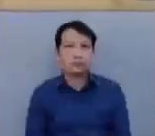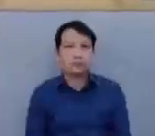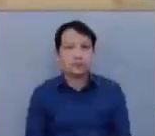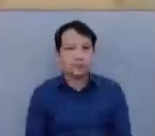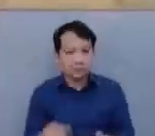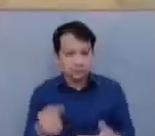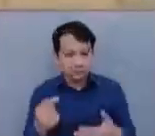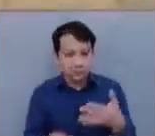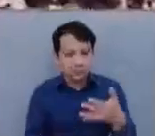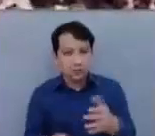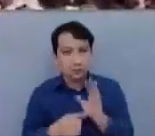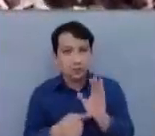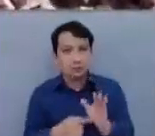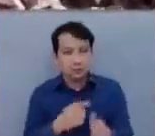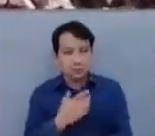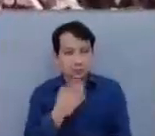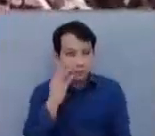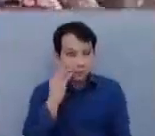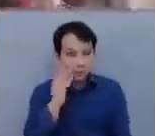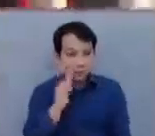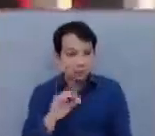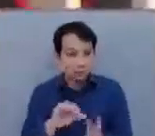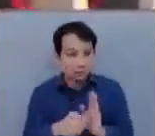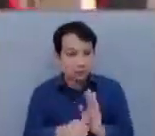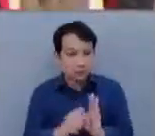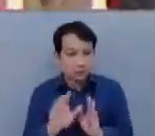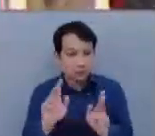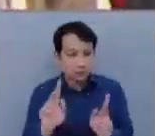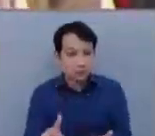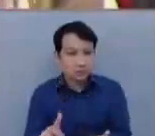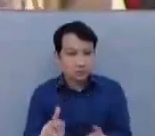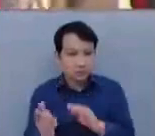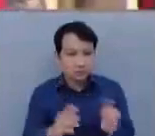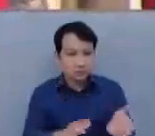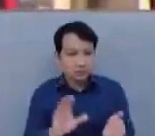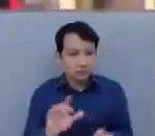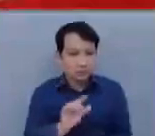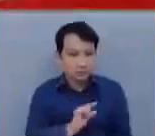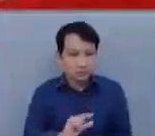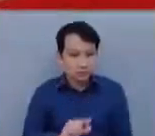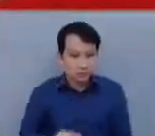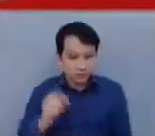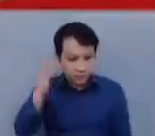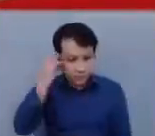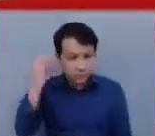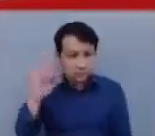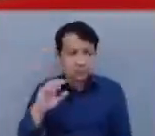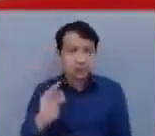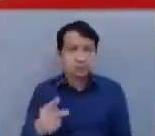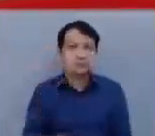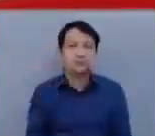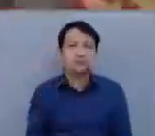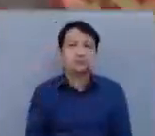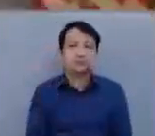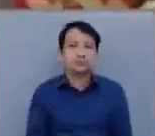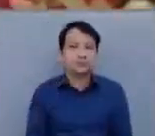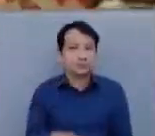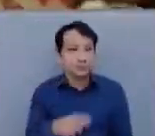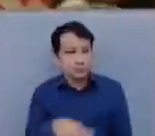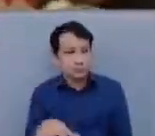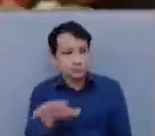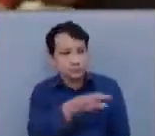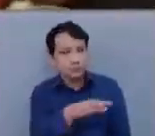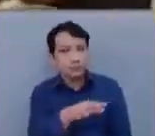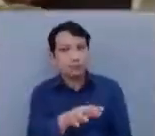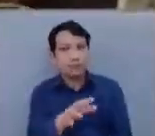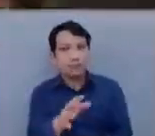mga katangian na tumatak sa mga tao nang pumanaw na si Queen Elizabeth II. Nalibot ng Her Majesty ang higit